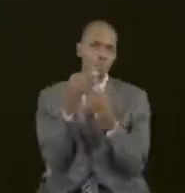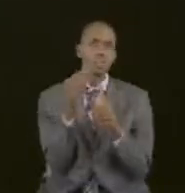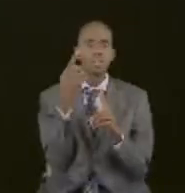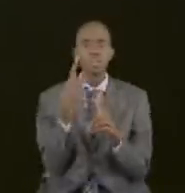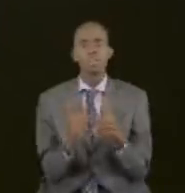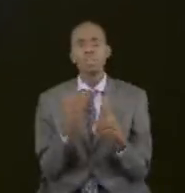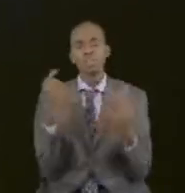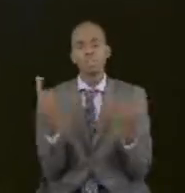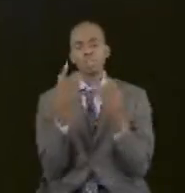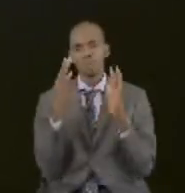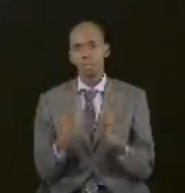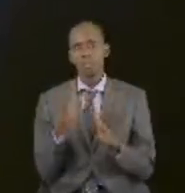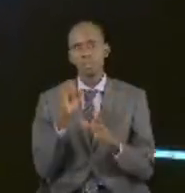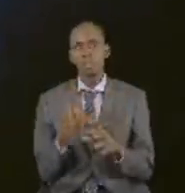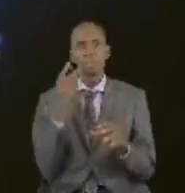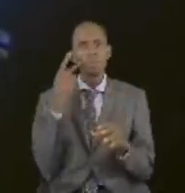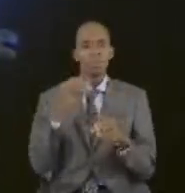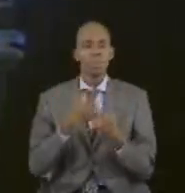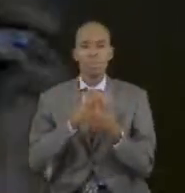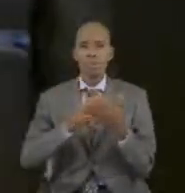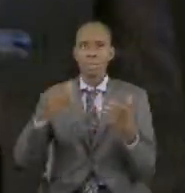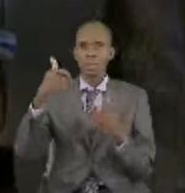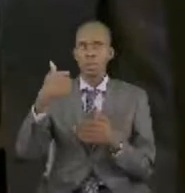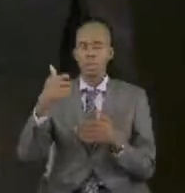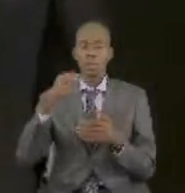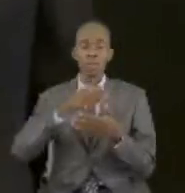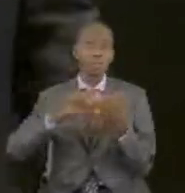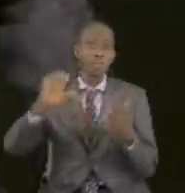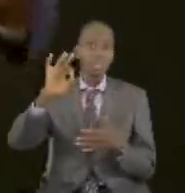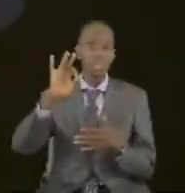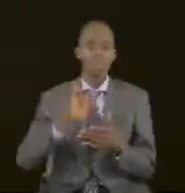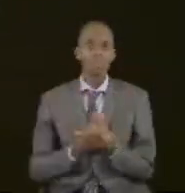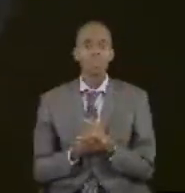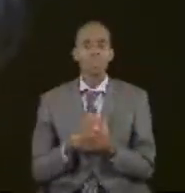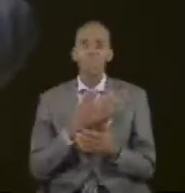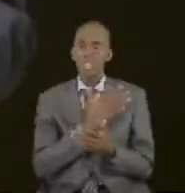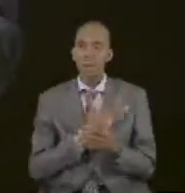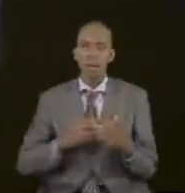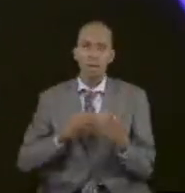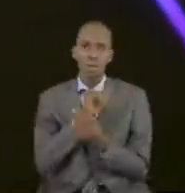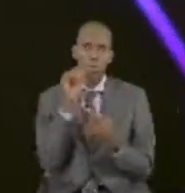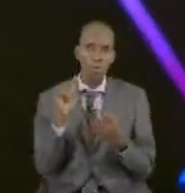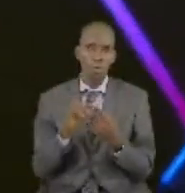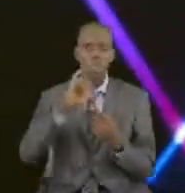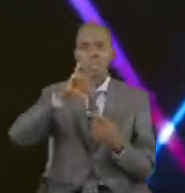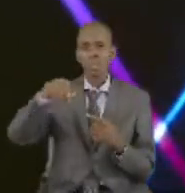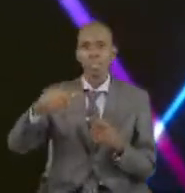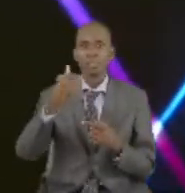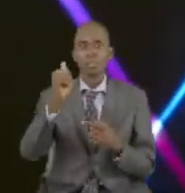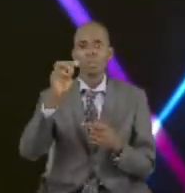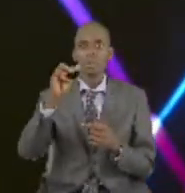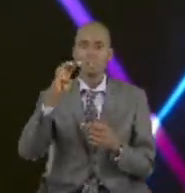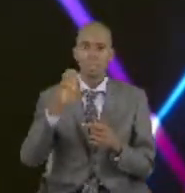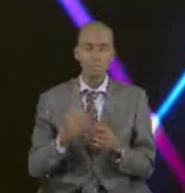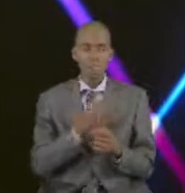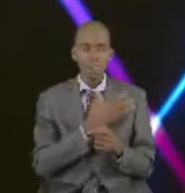maintenant dans le verset 9 et 10 dans le verset la fidi et ayant reconnu